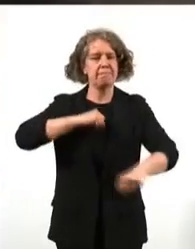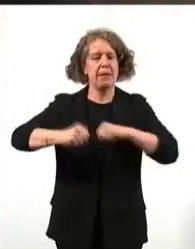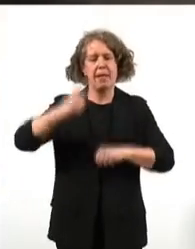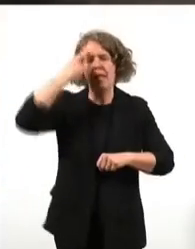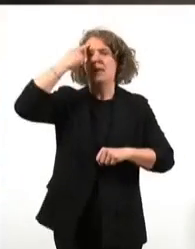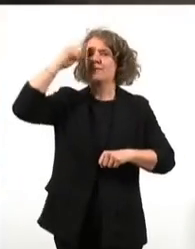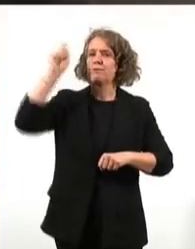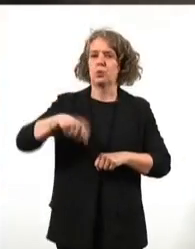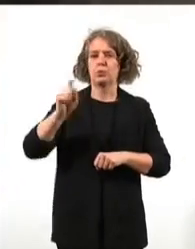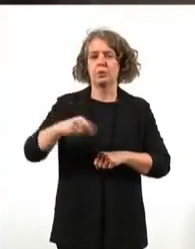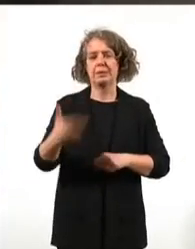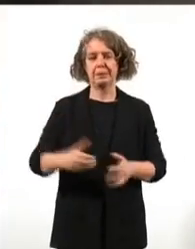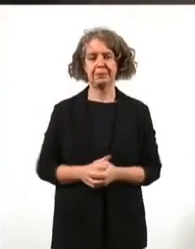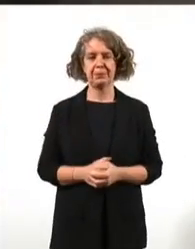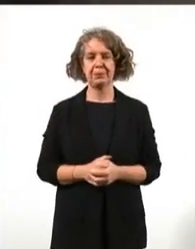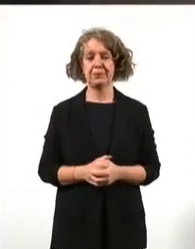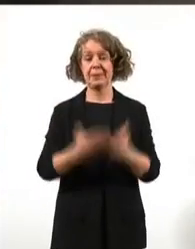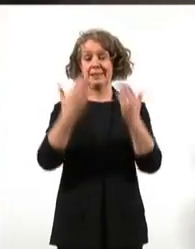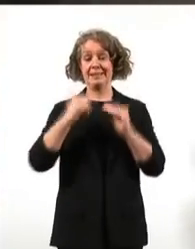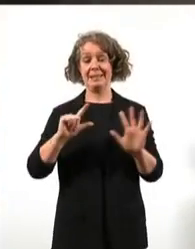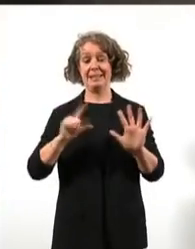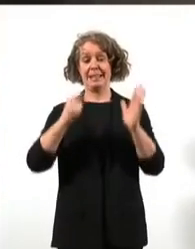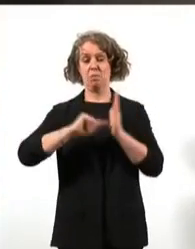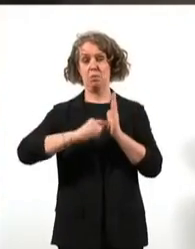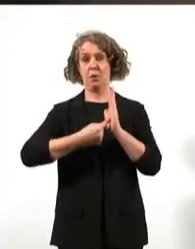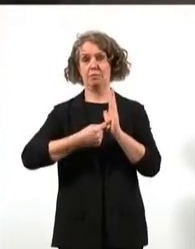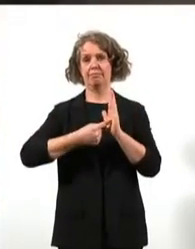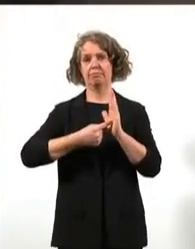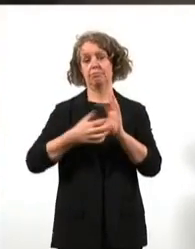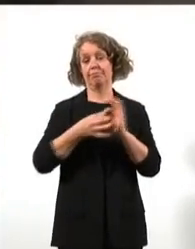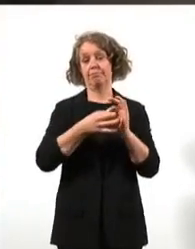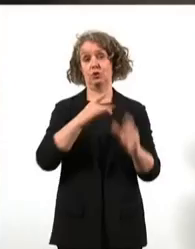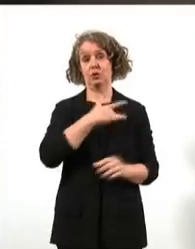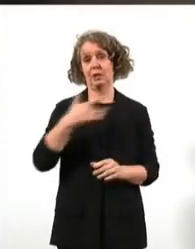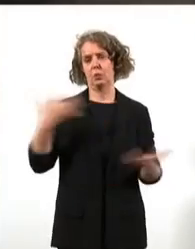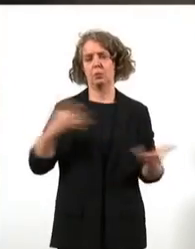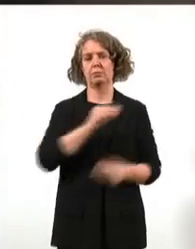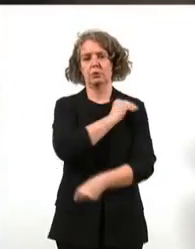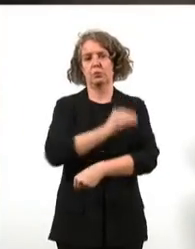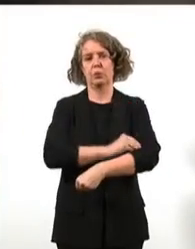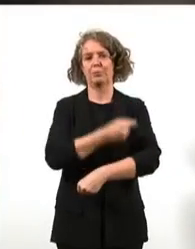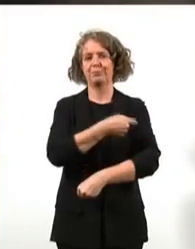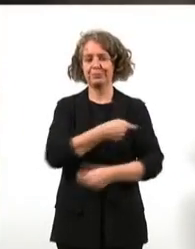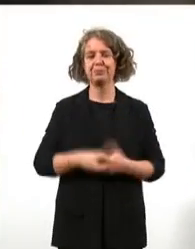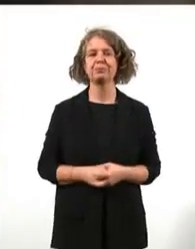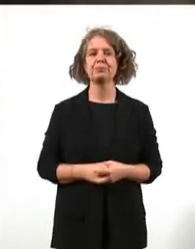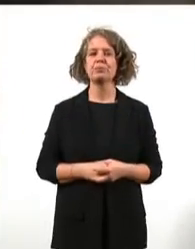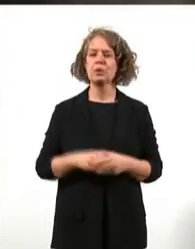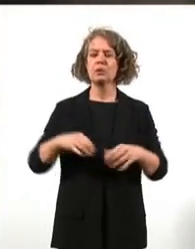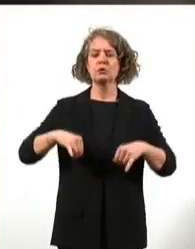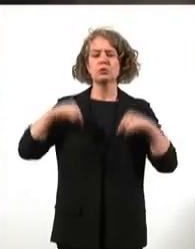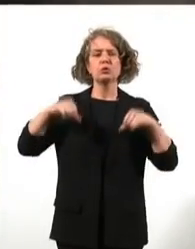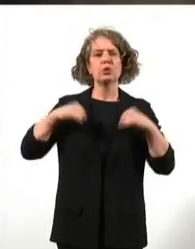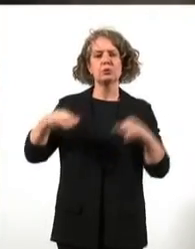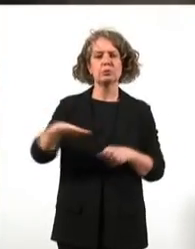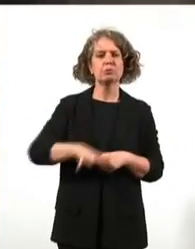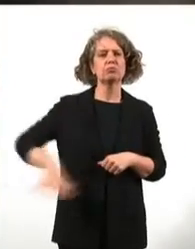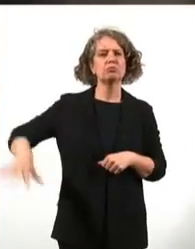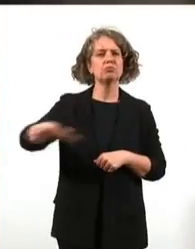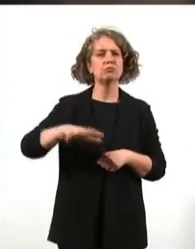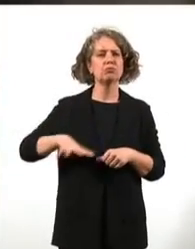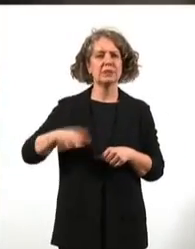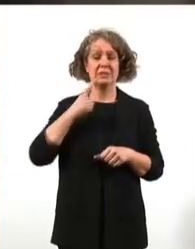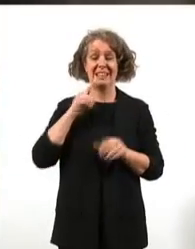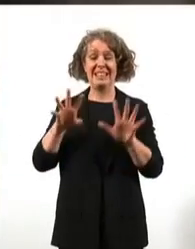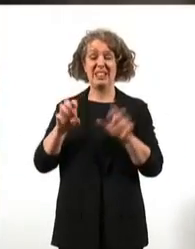Le septième point, qui est intrinsèquement lié à la santé, c'est le sport. Il faut savoir que les jeunes mettent 90